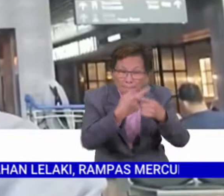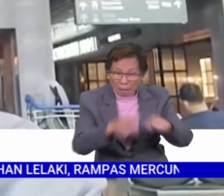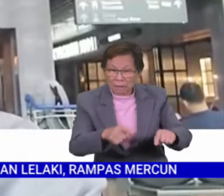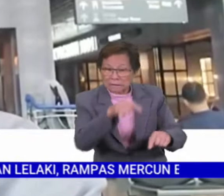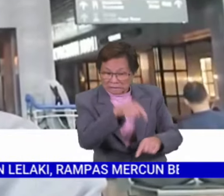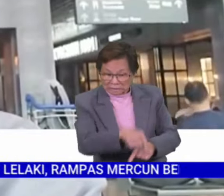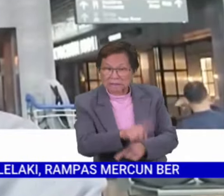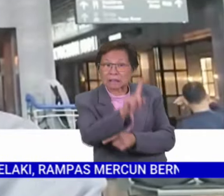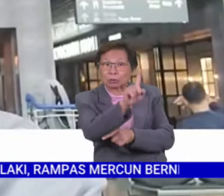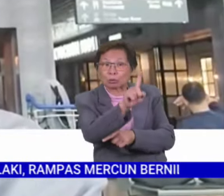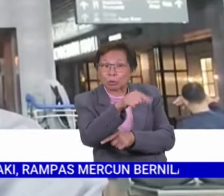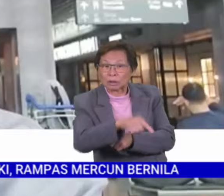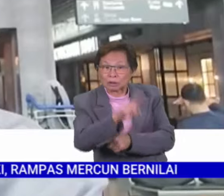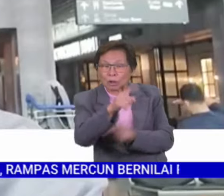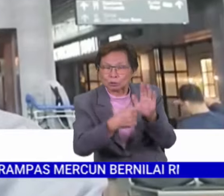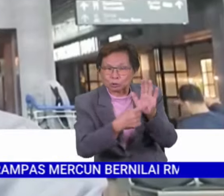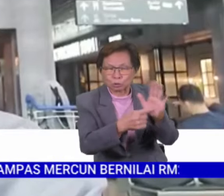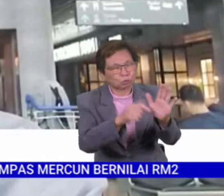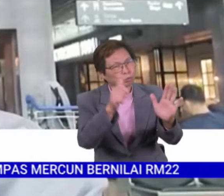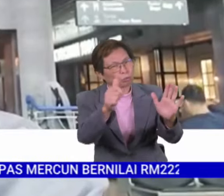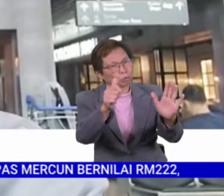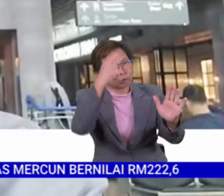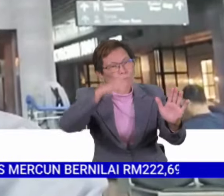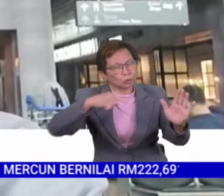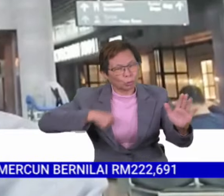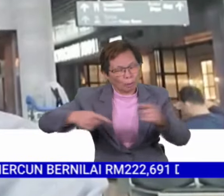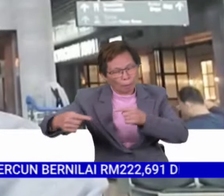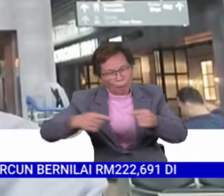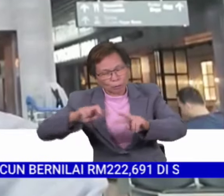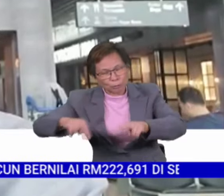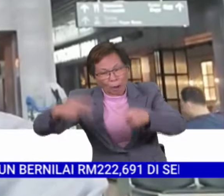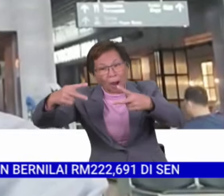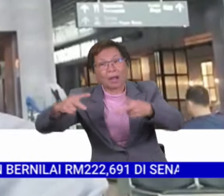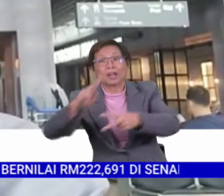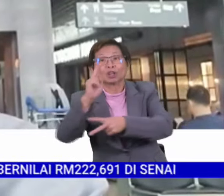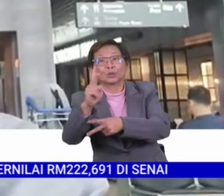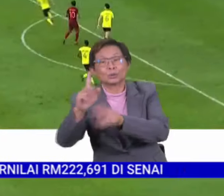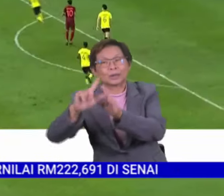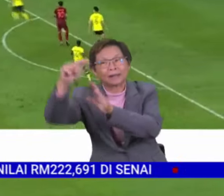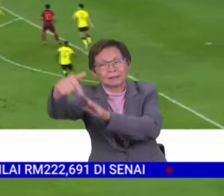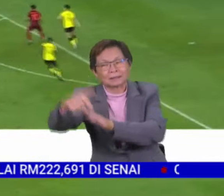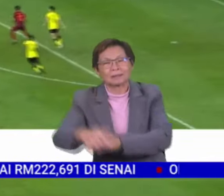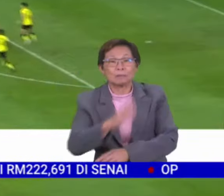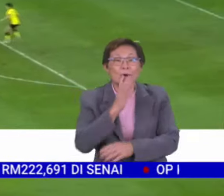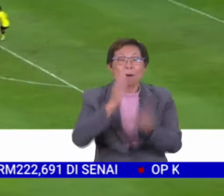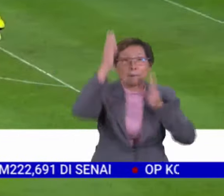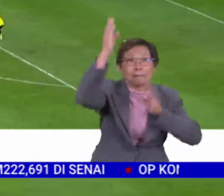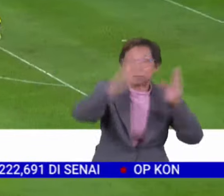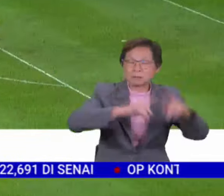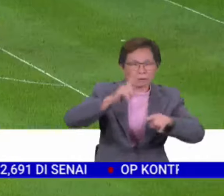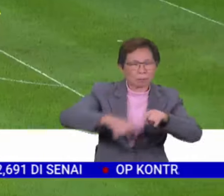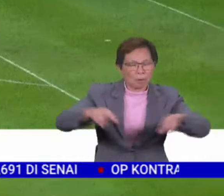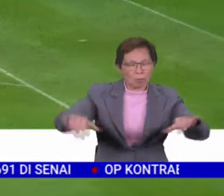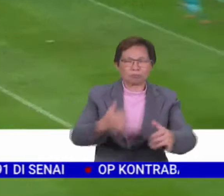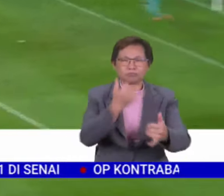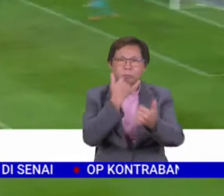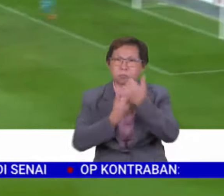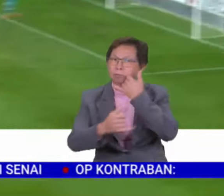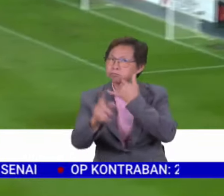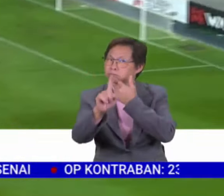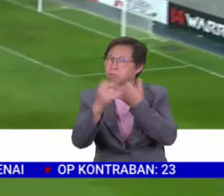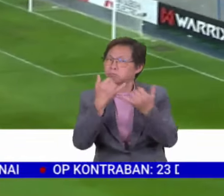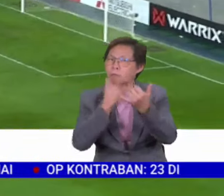ini satu pertanda yang sangat baik untuk kita dalam perlawanan separuh akhir yang kedua nanti. Tambah beliau, Malaysia tidak boleh melakukan kesilapan